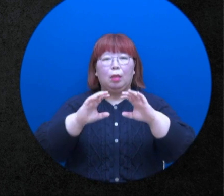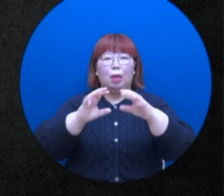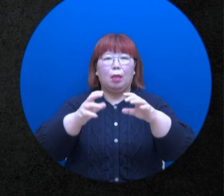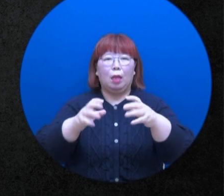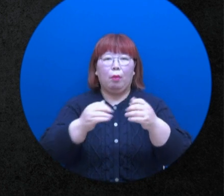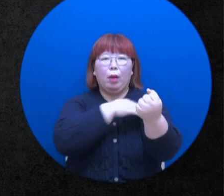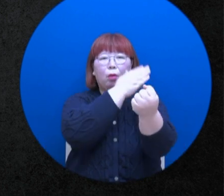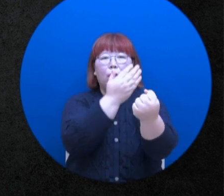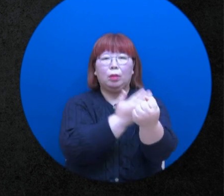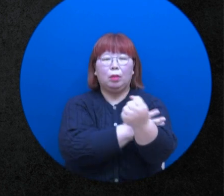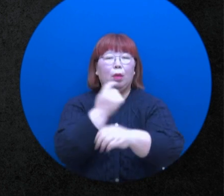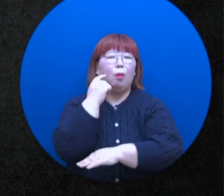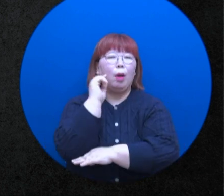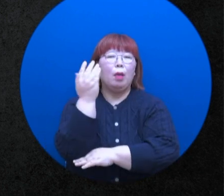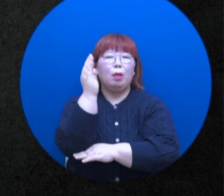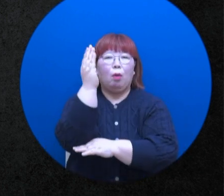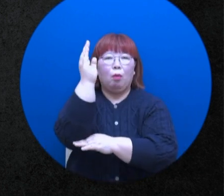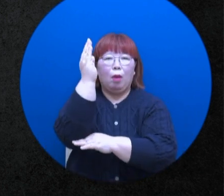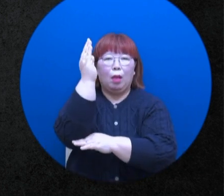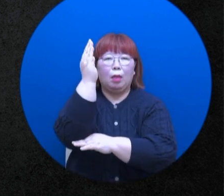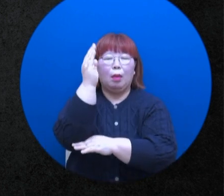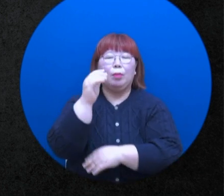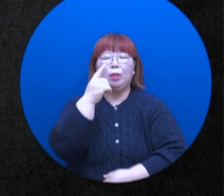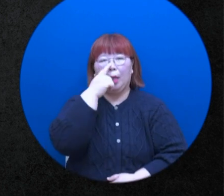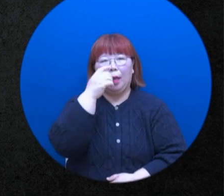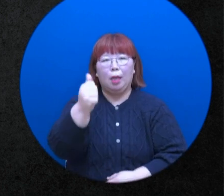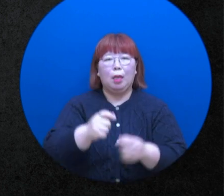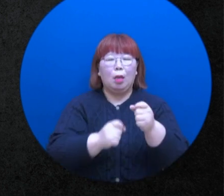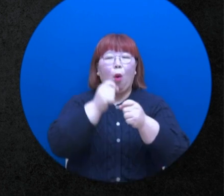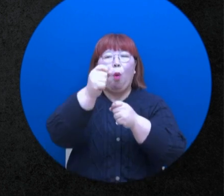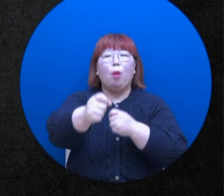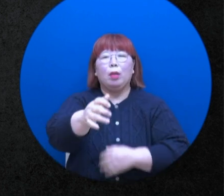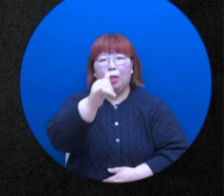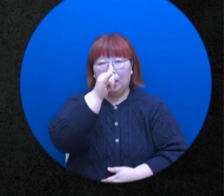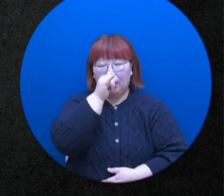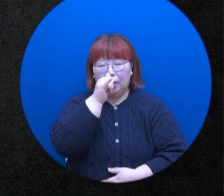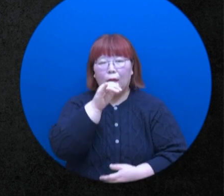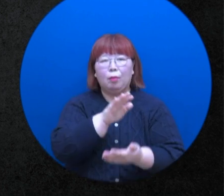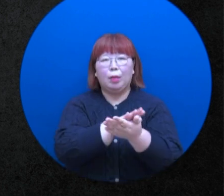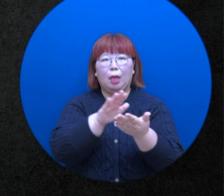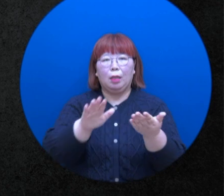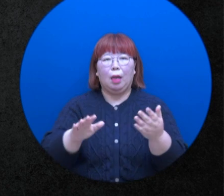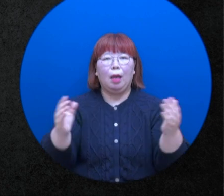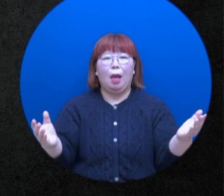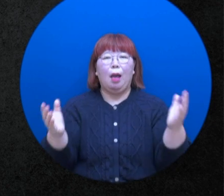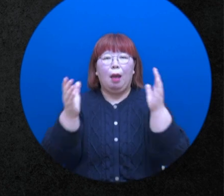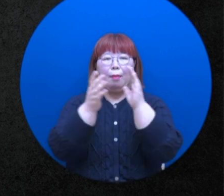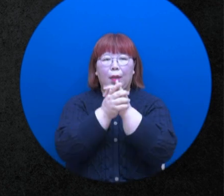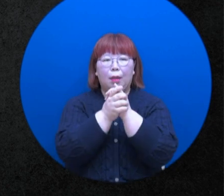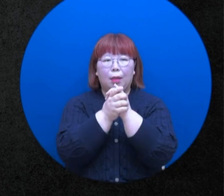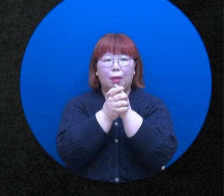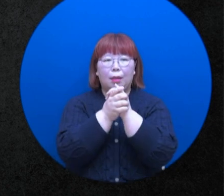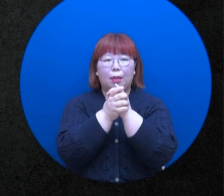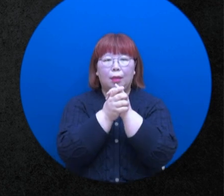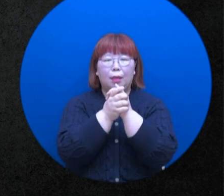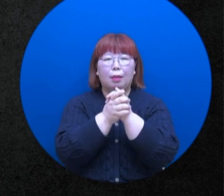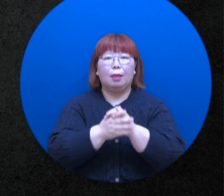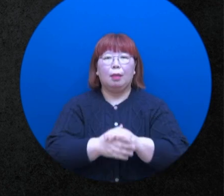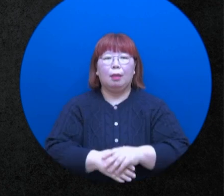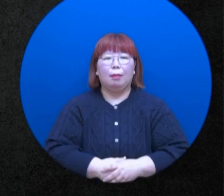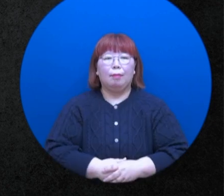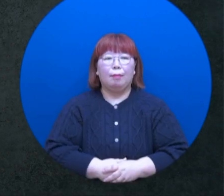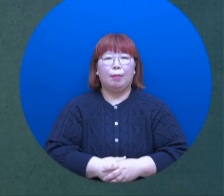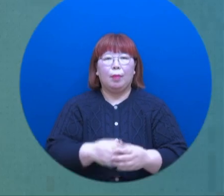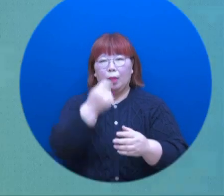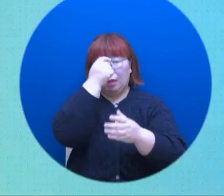대개 나라와 권세와 영광이 아버지께 영원히 있사옵나이다. 아멘. 우리 기도를